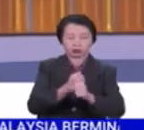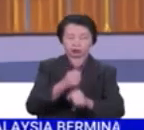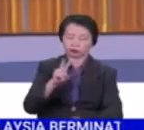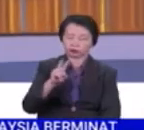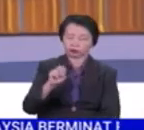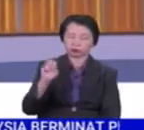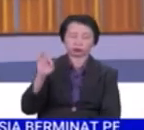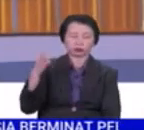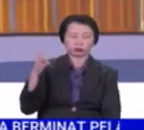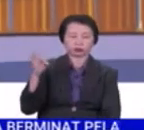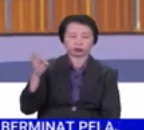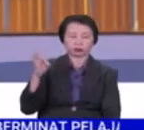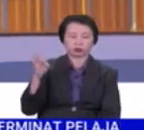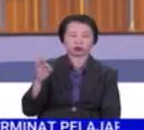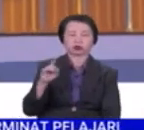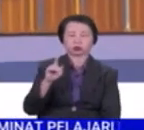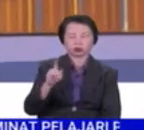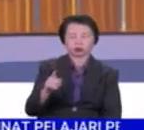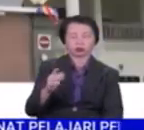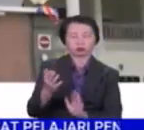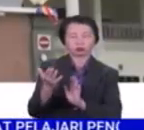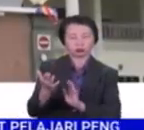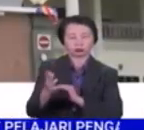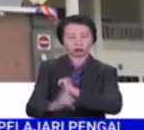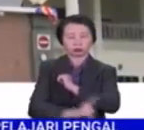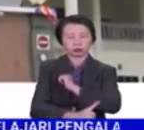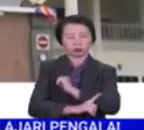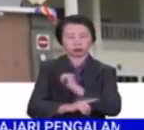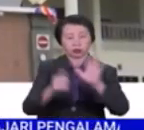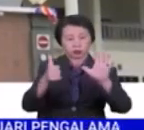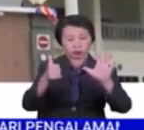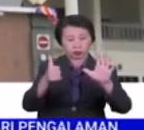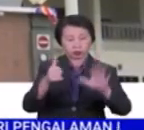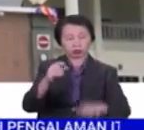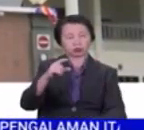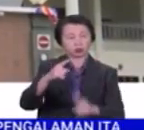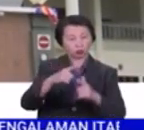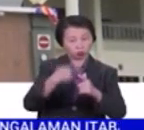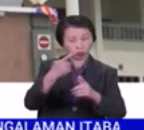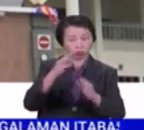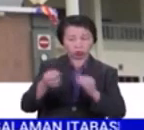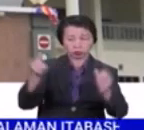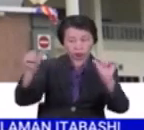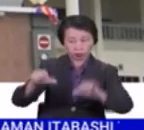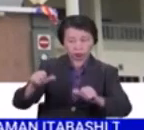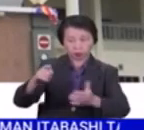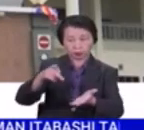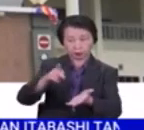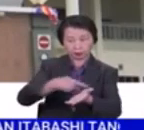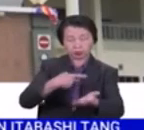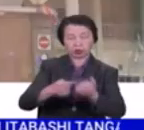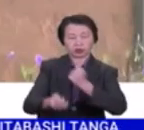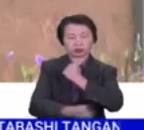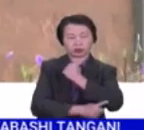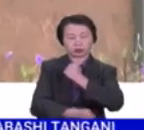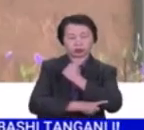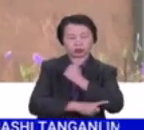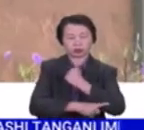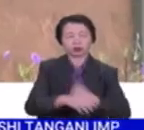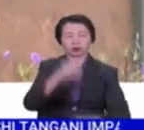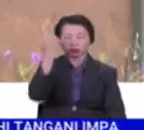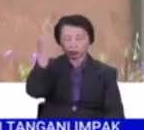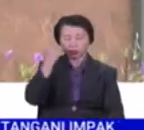2019 Kesuma mereka berdua paint hukuman penjara enam bulan sekiranya gagal membayar denda Hakim Mahkamah